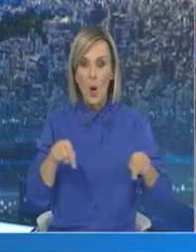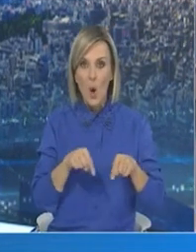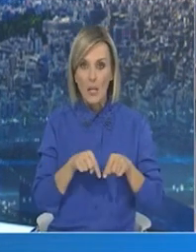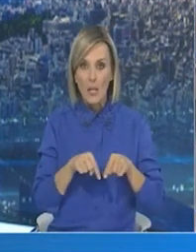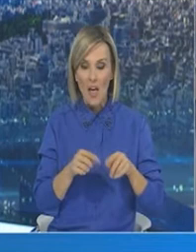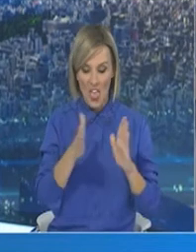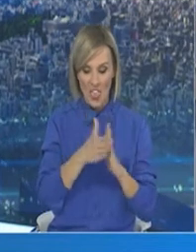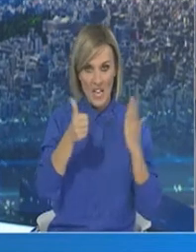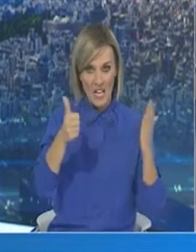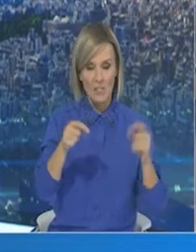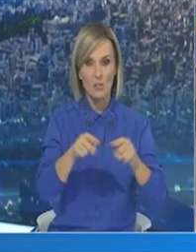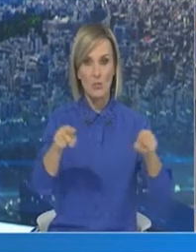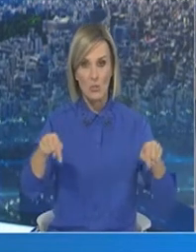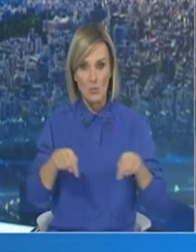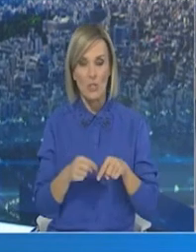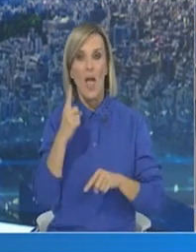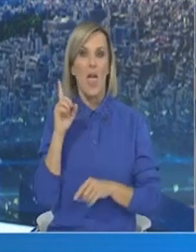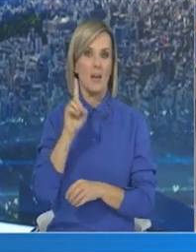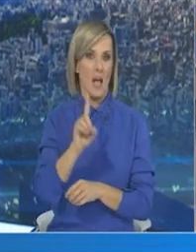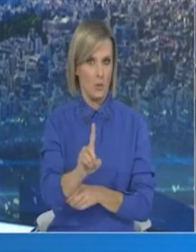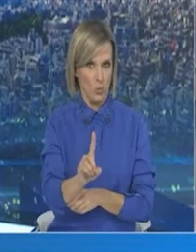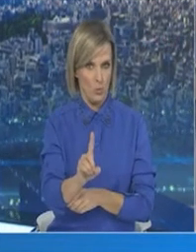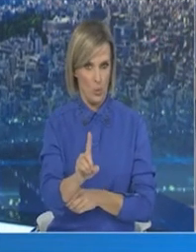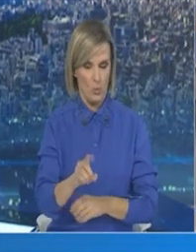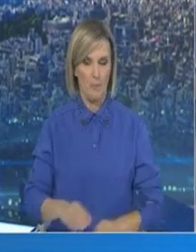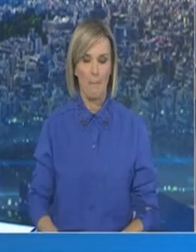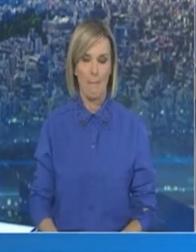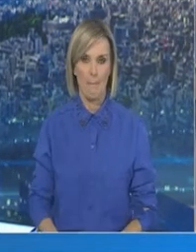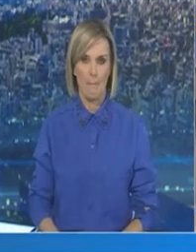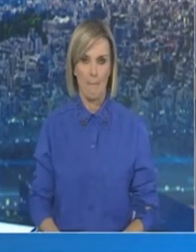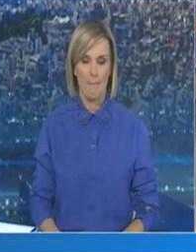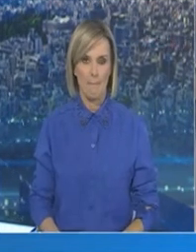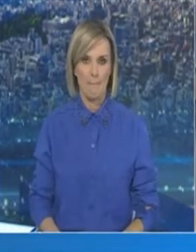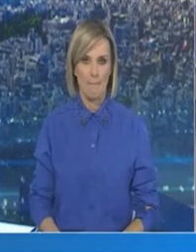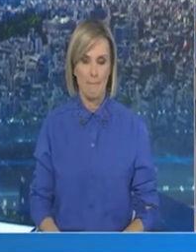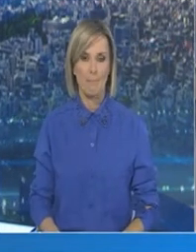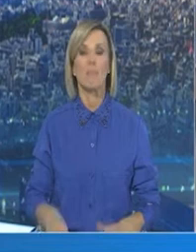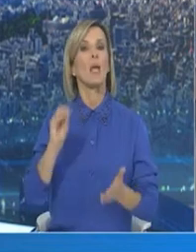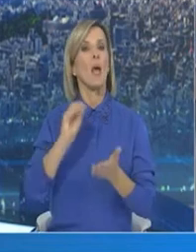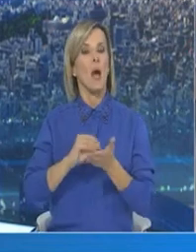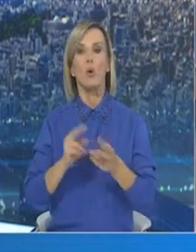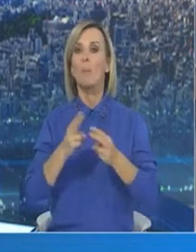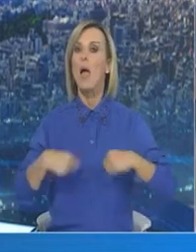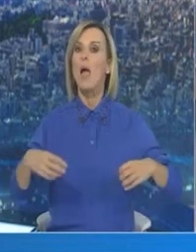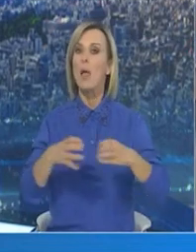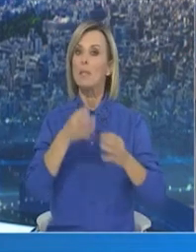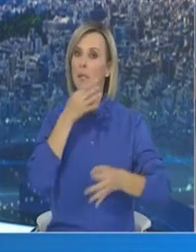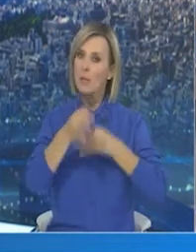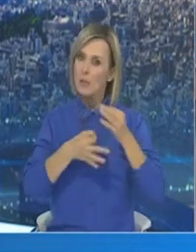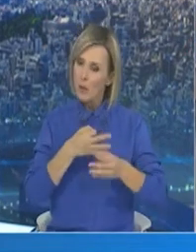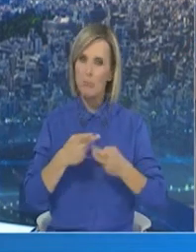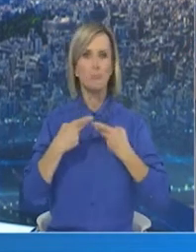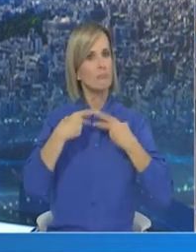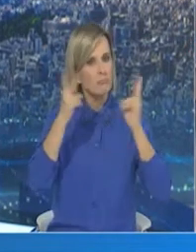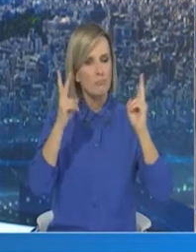μπλέκονται με υποχρεωτική χρήση μάσκας εντός των καταστημάτων. Επίσης, ομόφωνα αποφάσισαν τη λειτουργία των